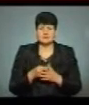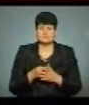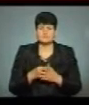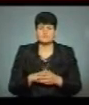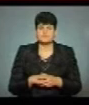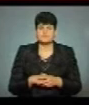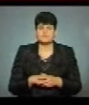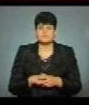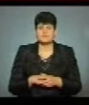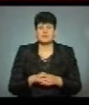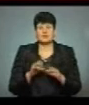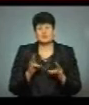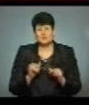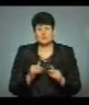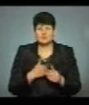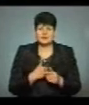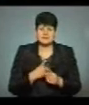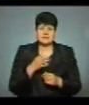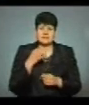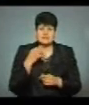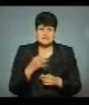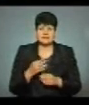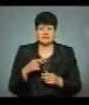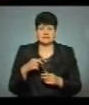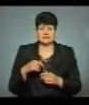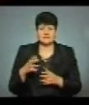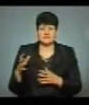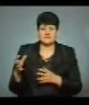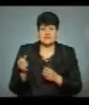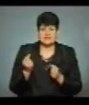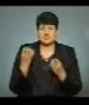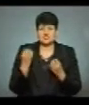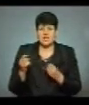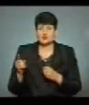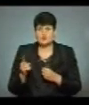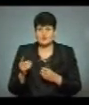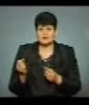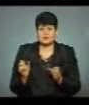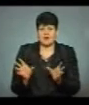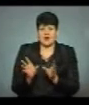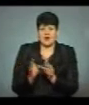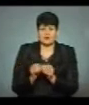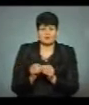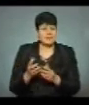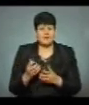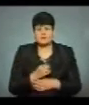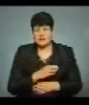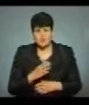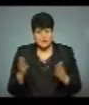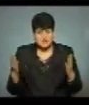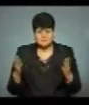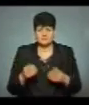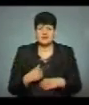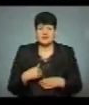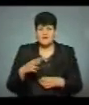своїми? Ну, хотіли, будемо так казати, йдучи по дорозі, захопити ще щось, щоб воно йшло разом. Ну, так не вдалося.